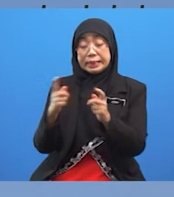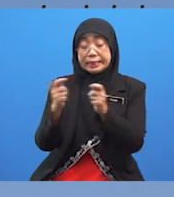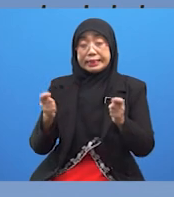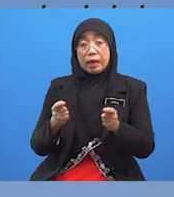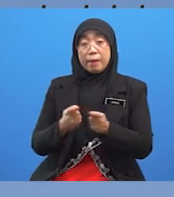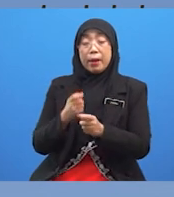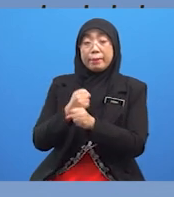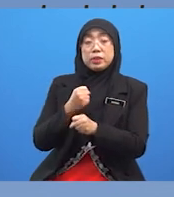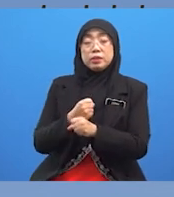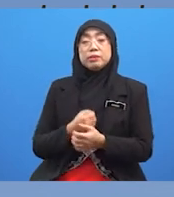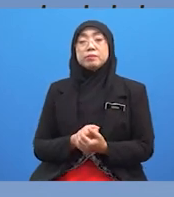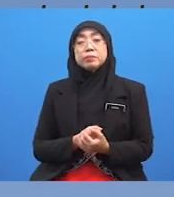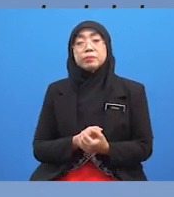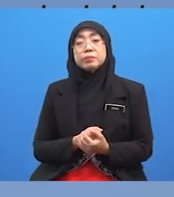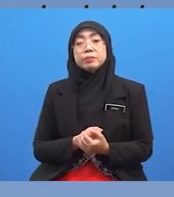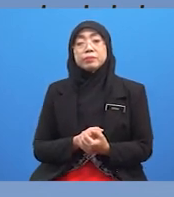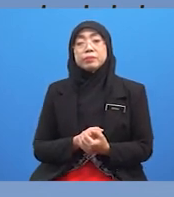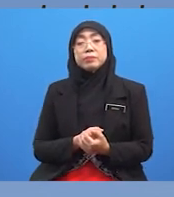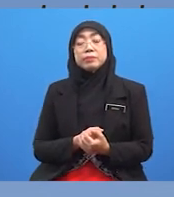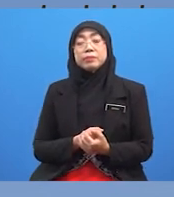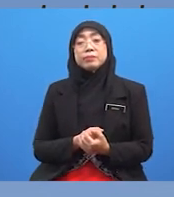termaksudlah pembinaan surau.